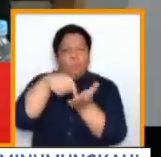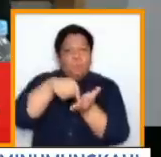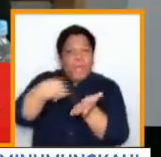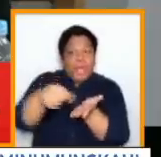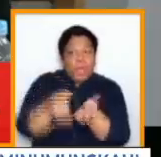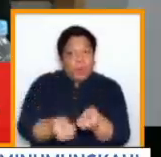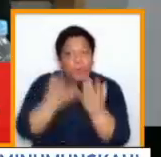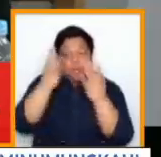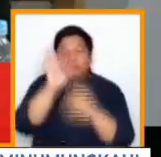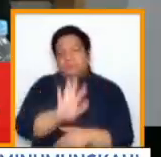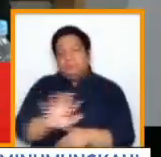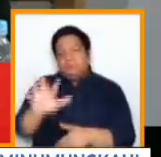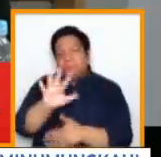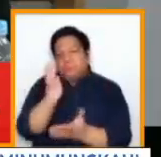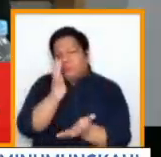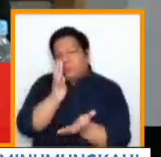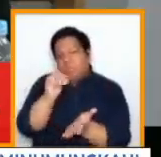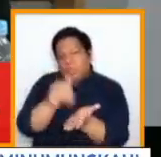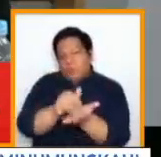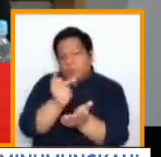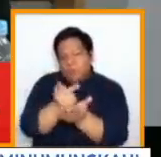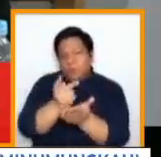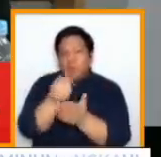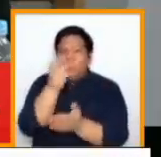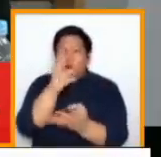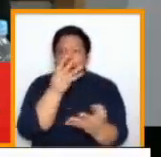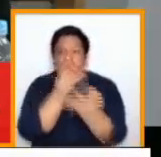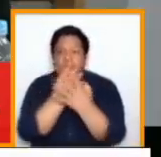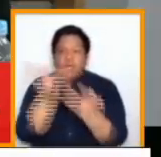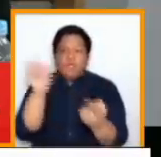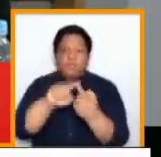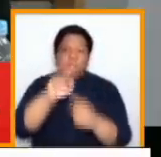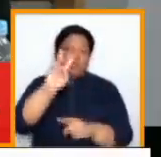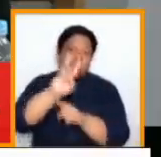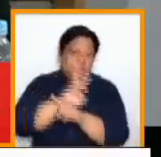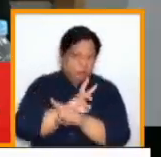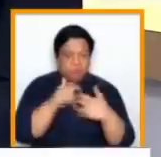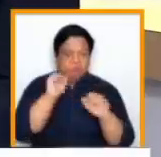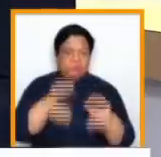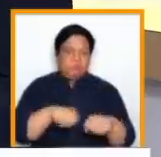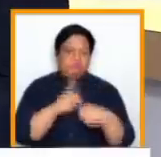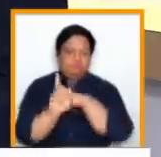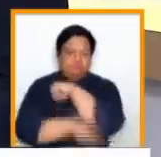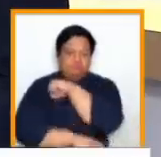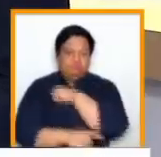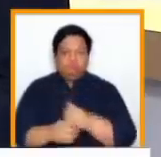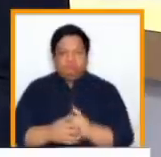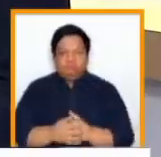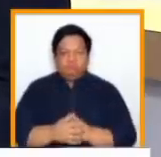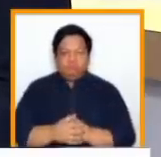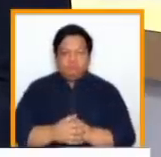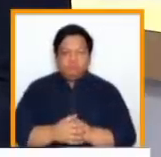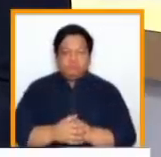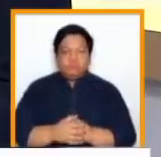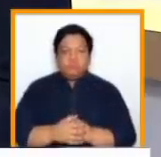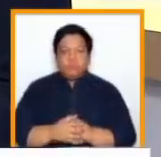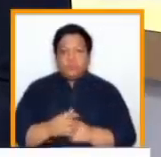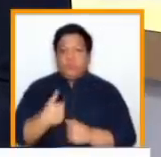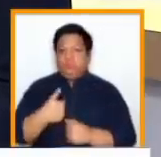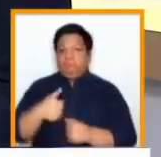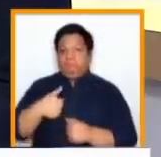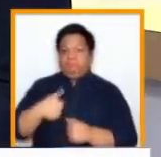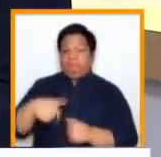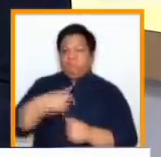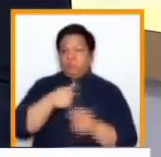50,000 pesos o kaya makulong hanggang 6 na buwan kapag hindi sila nakipag-cooperate. Sinisikap pa namin kunin ang panig ni